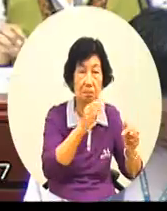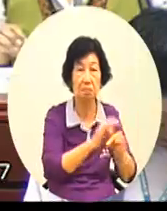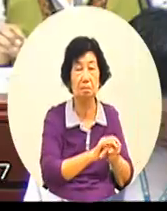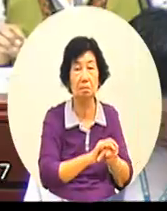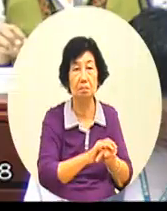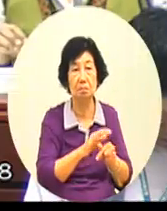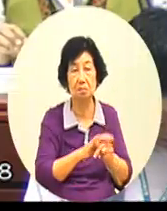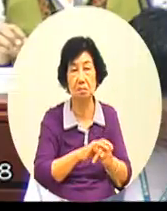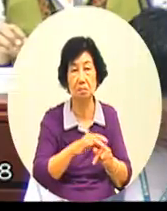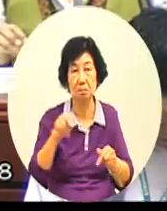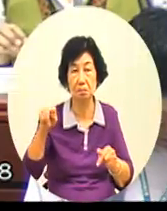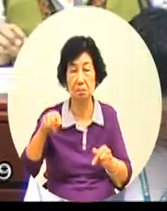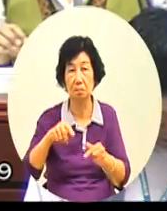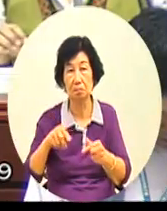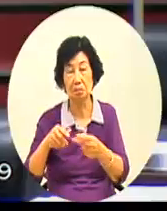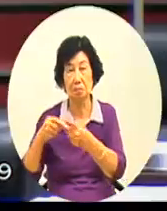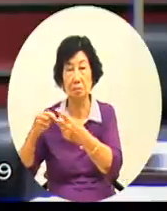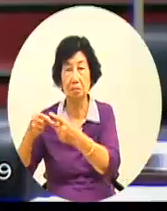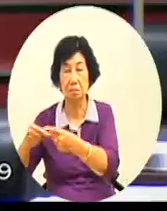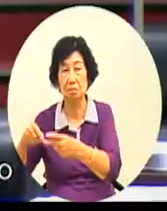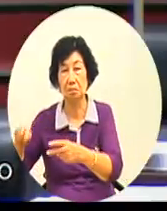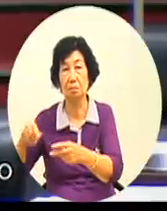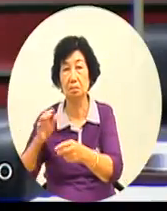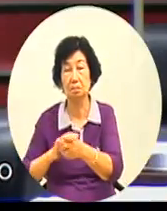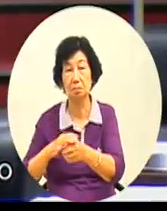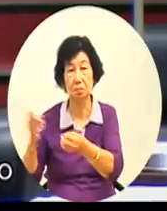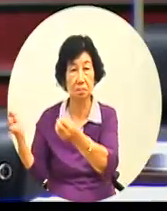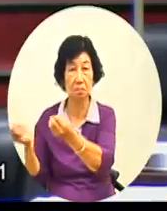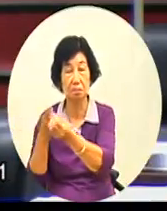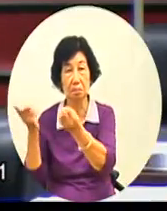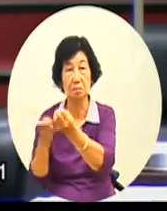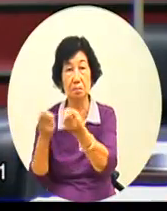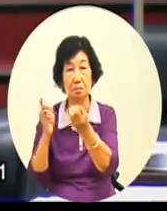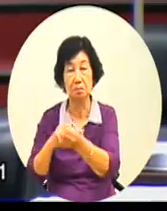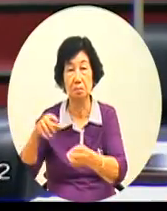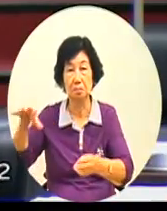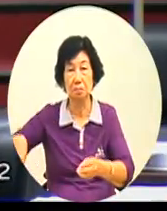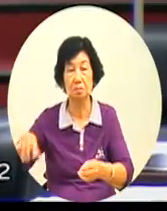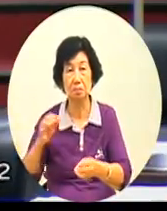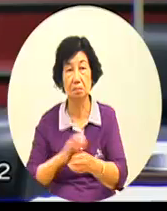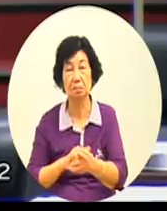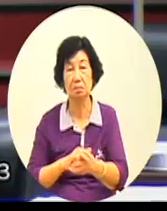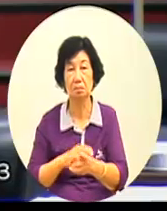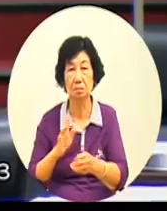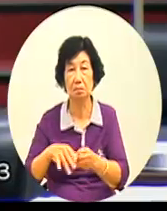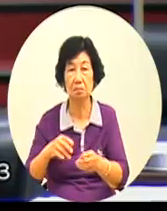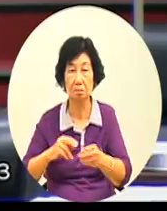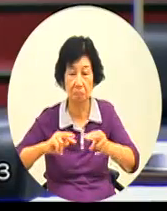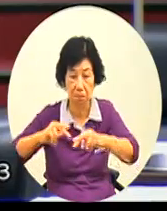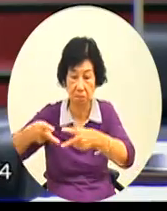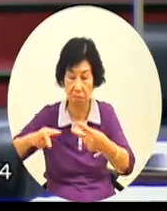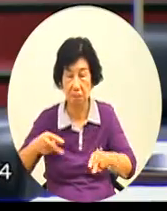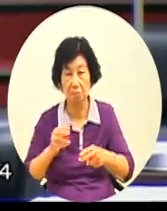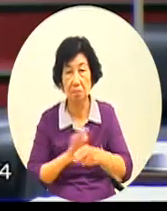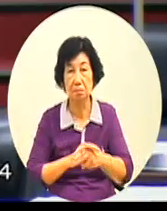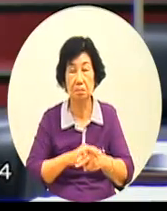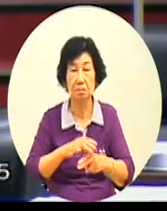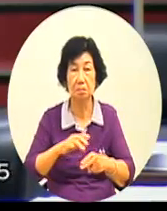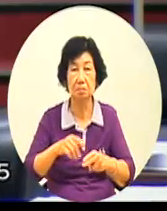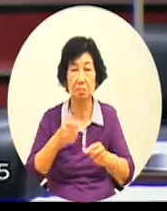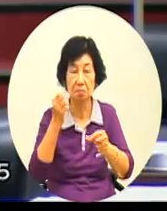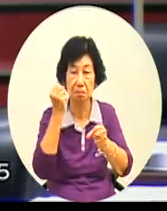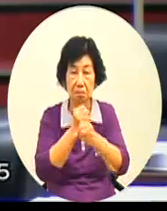是100多万，我不要担心你们会做一半而已，它是两块哈，全部